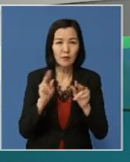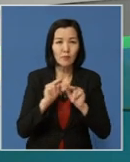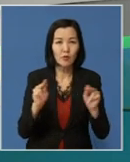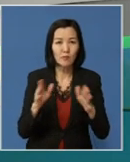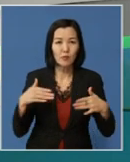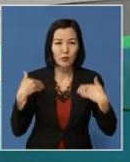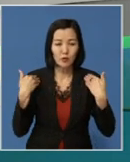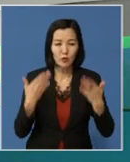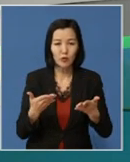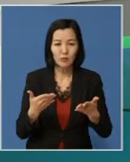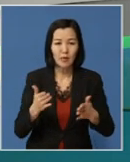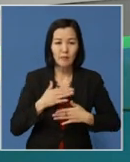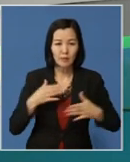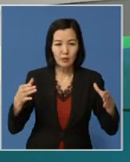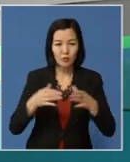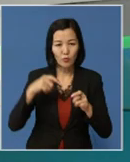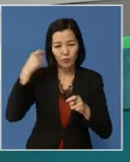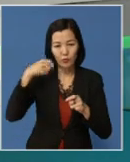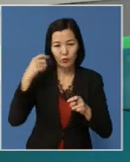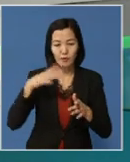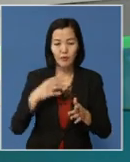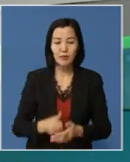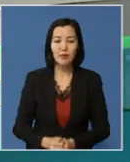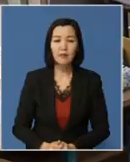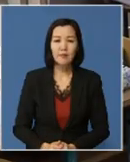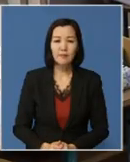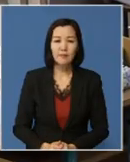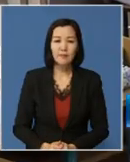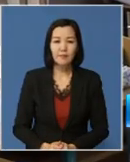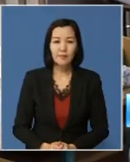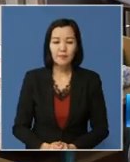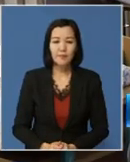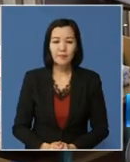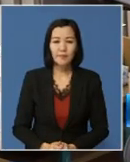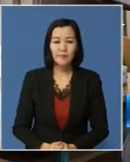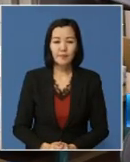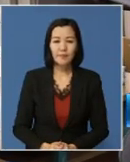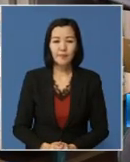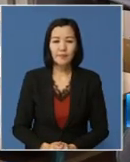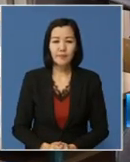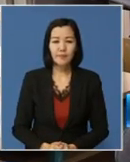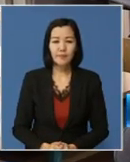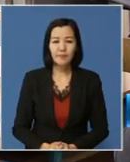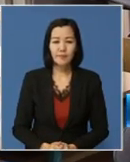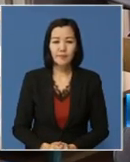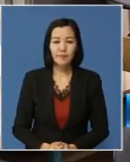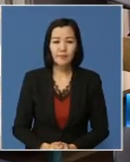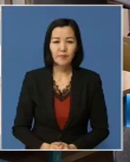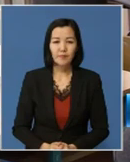мұғалімдердің ұсынысы сараланған сюжетке назар аударалық. Қазақ халқының